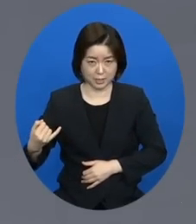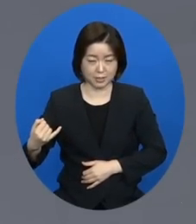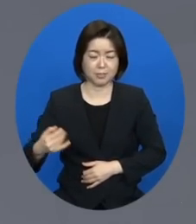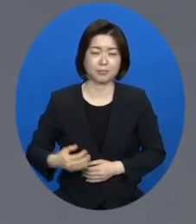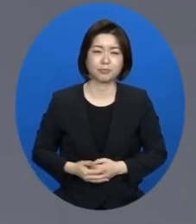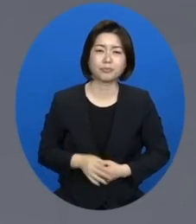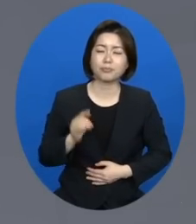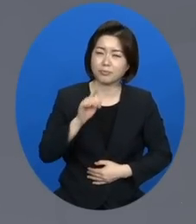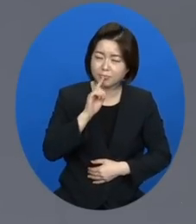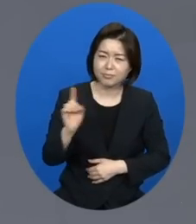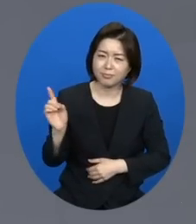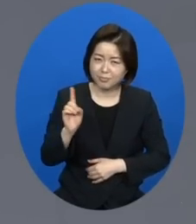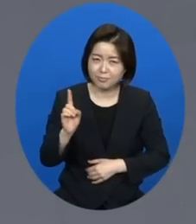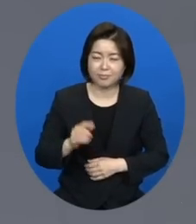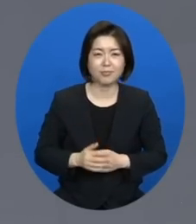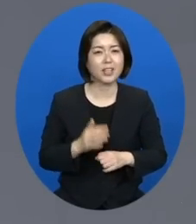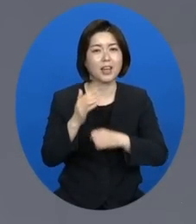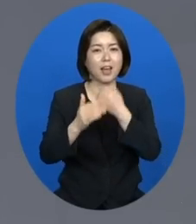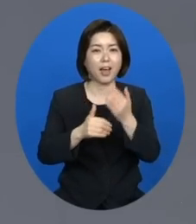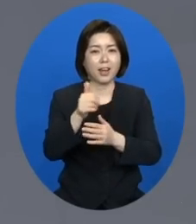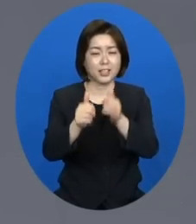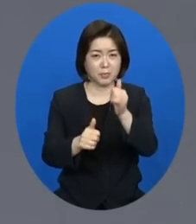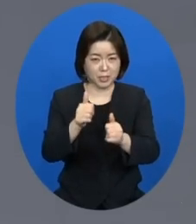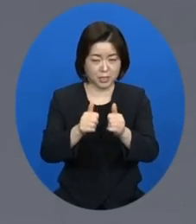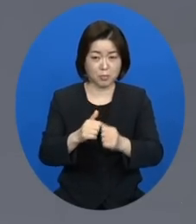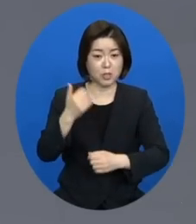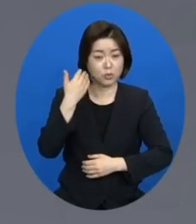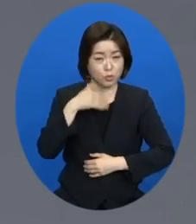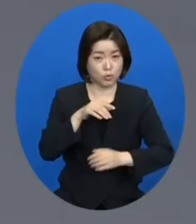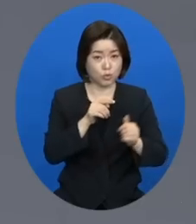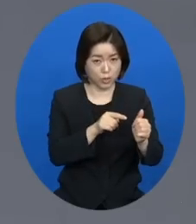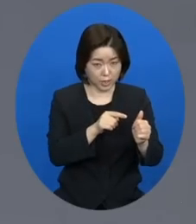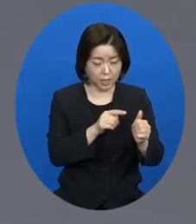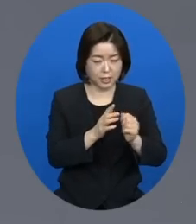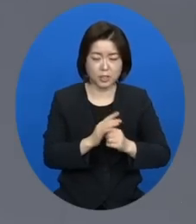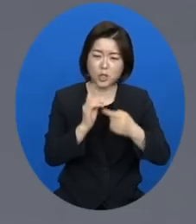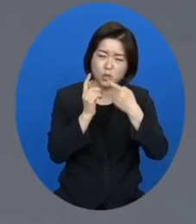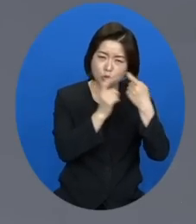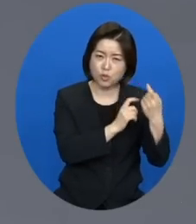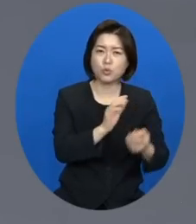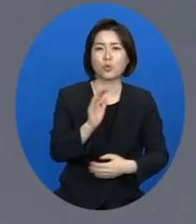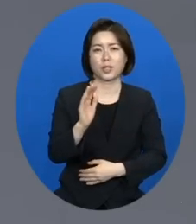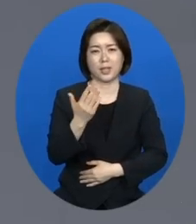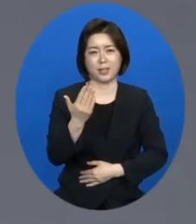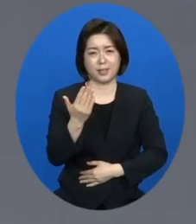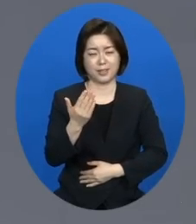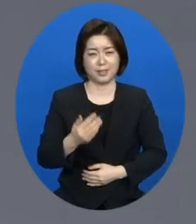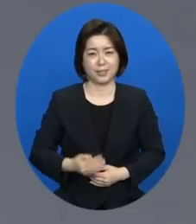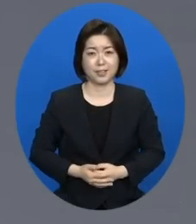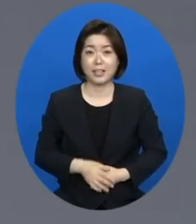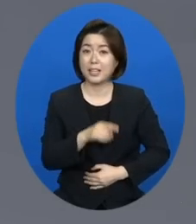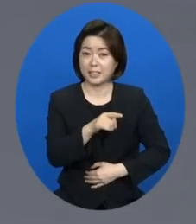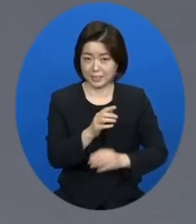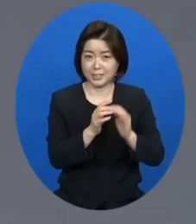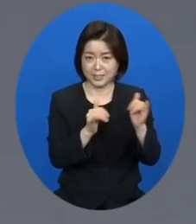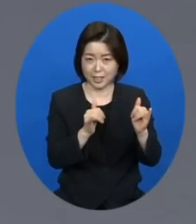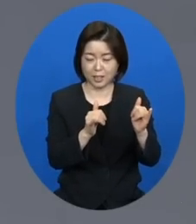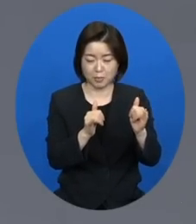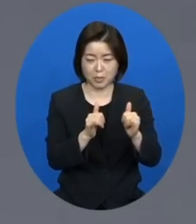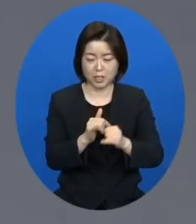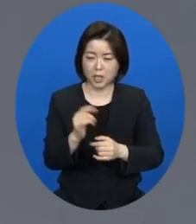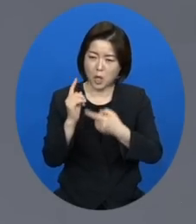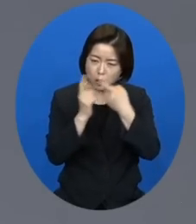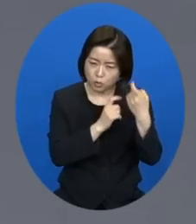얘기냐면 하나님의 시험이 누군가에게는 유혹이 될 수 있다. 그 사람이 그것이